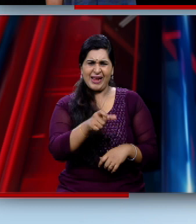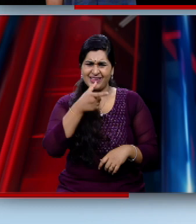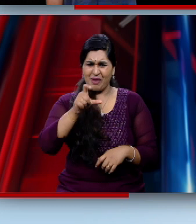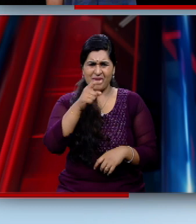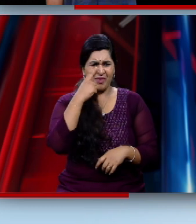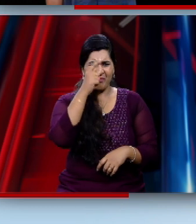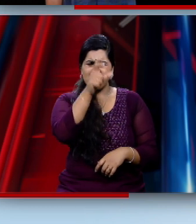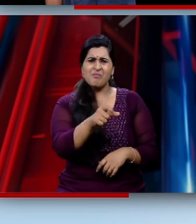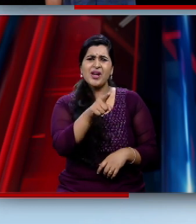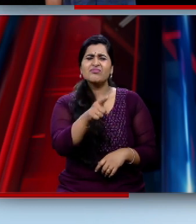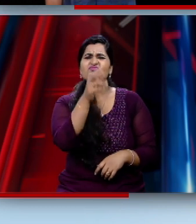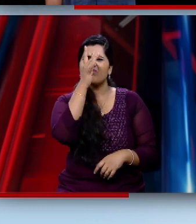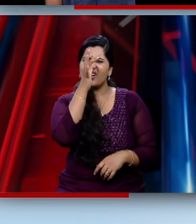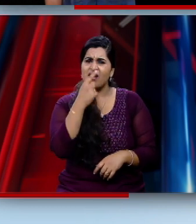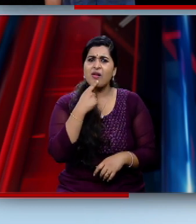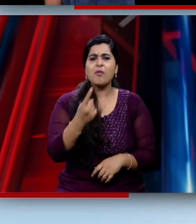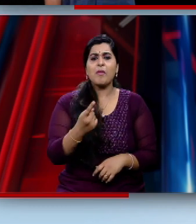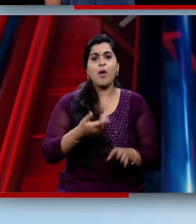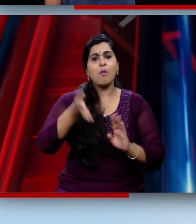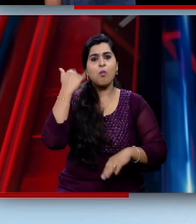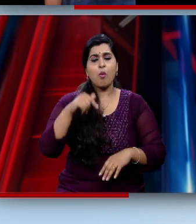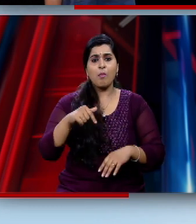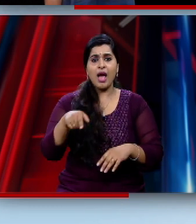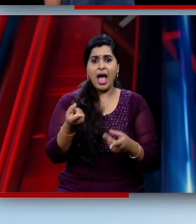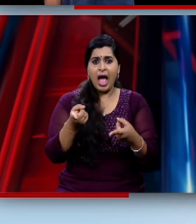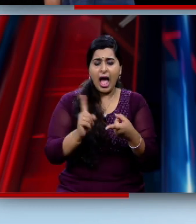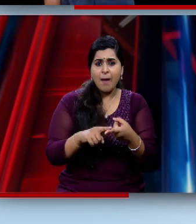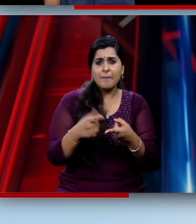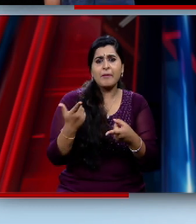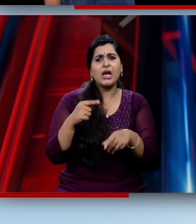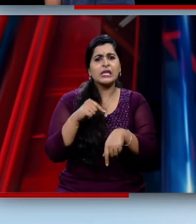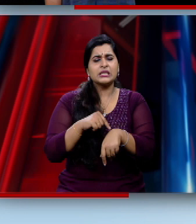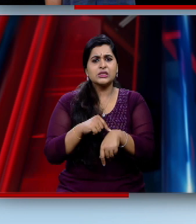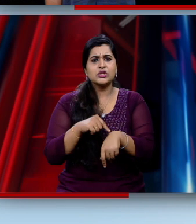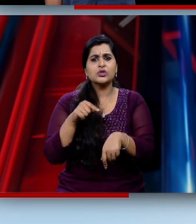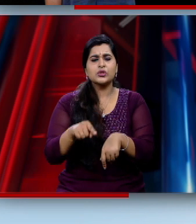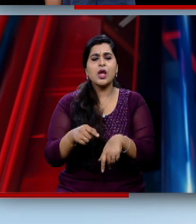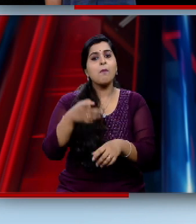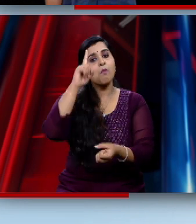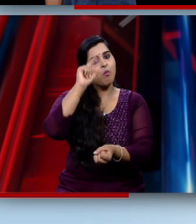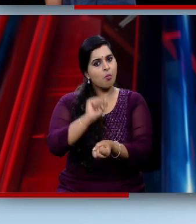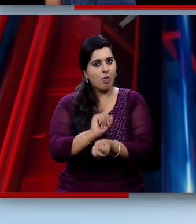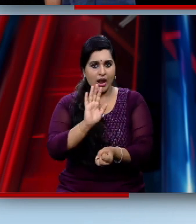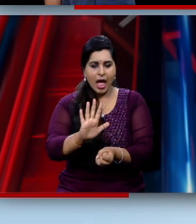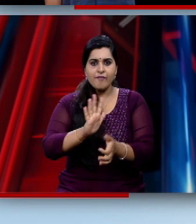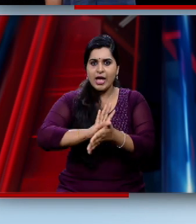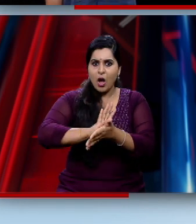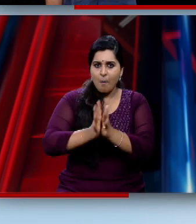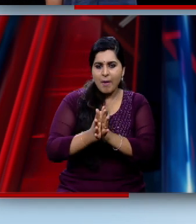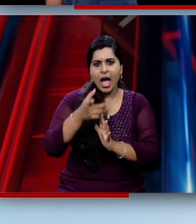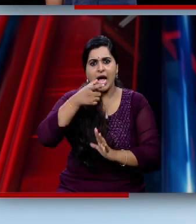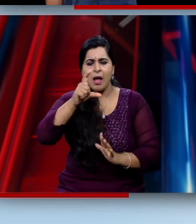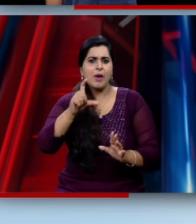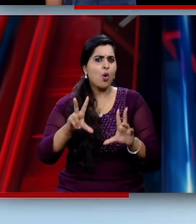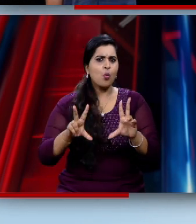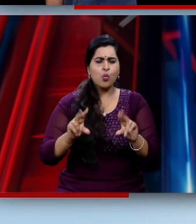കഴിഞ്ഞ മാസം 14-ന് സംഭവം നടന്നുവെന്ന് പറയുന്ന സമയത്ത് കോവളത്ത് പോലീസ് ഉണ്ടായിരുന്നു. ആദ്യ പരാതിയിൽ ബലാത്സംഗ പരാതി ഇല്ല, പിന്നീട് അത് എഴുതി ചേർത്തതാണ്.